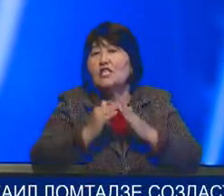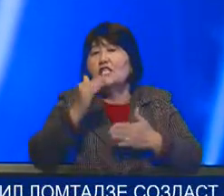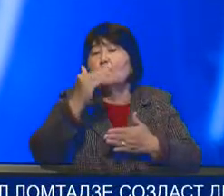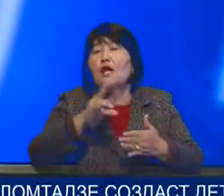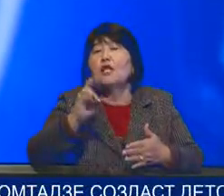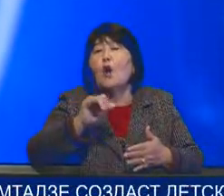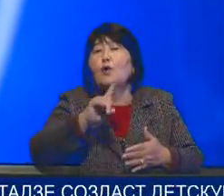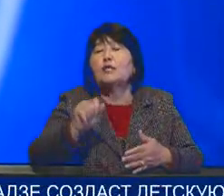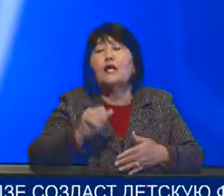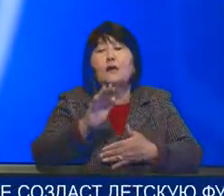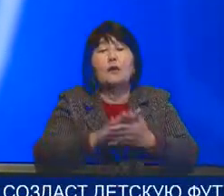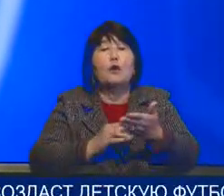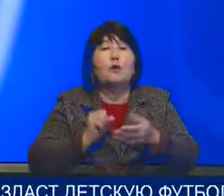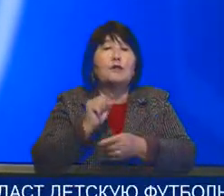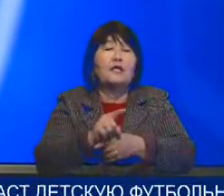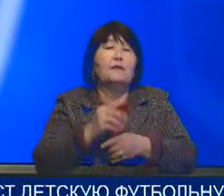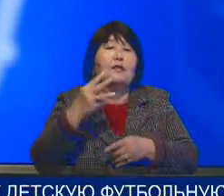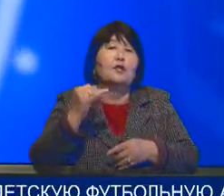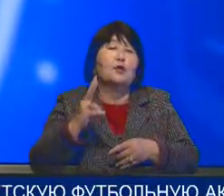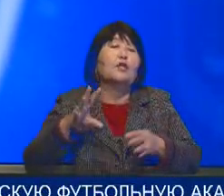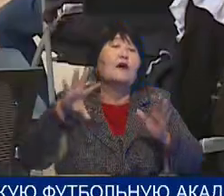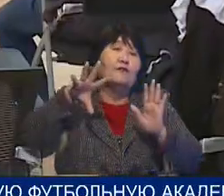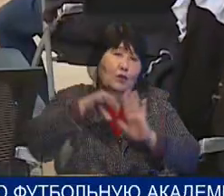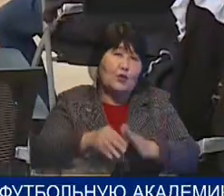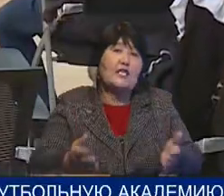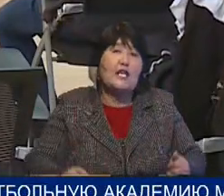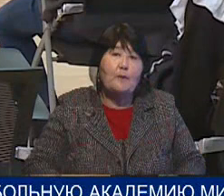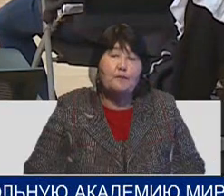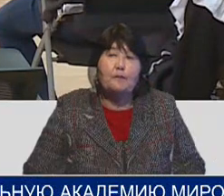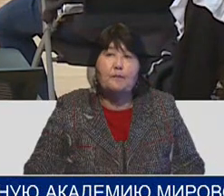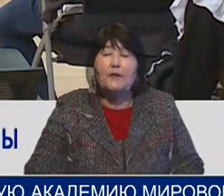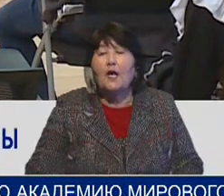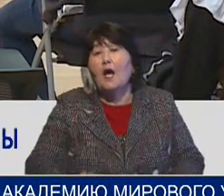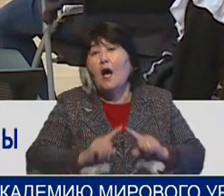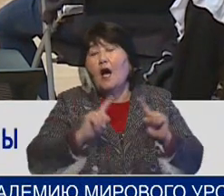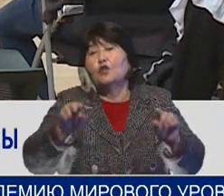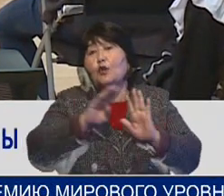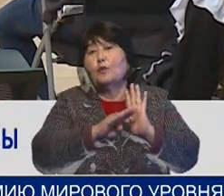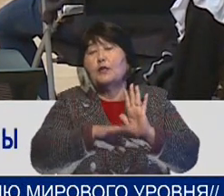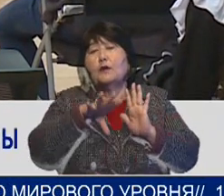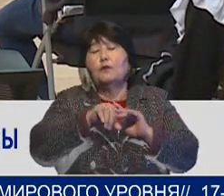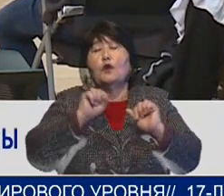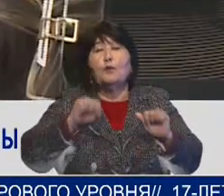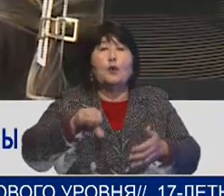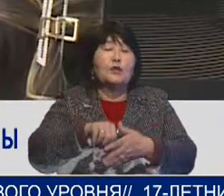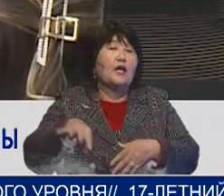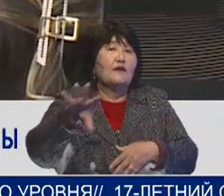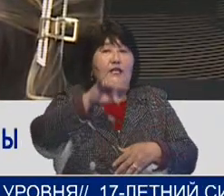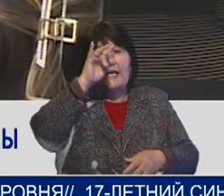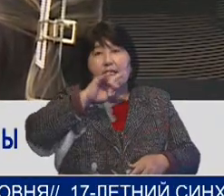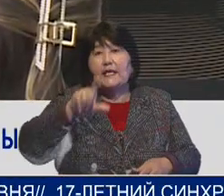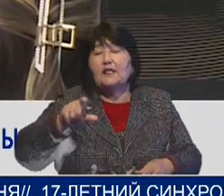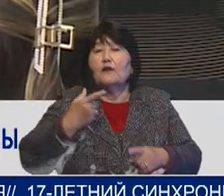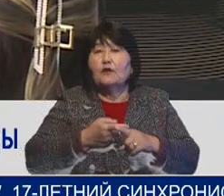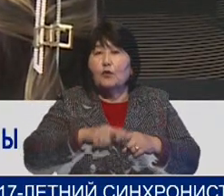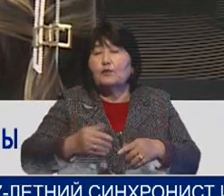урес приём заявок до 30 июня включительно особенность программы в ней могут принять участие все казахстанцы